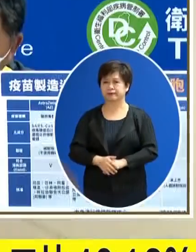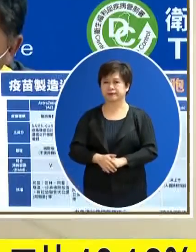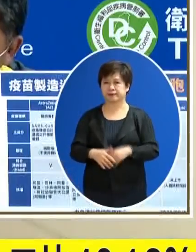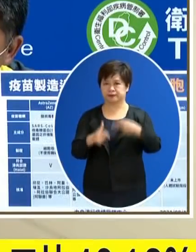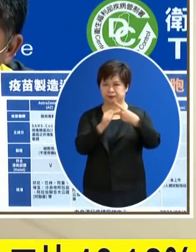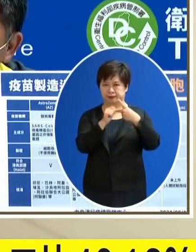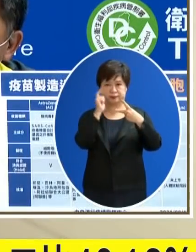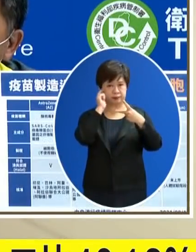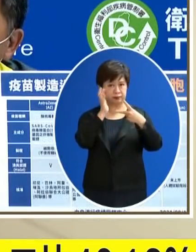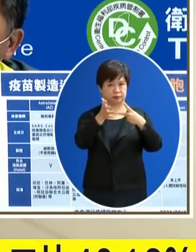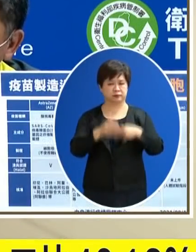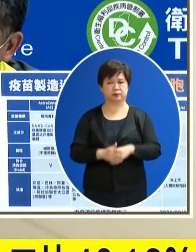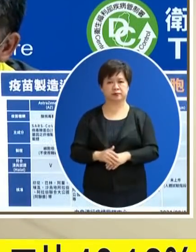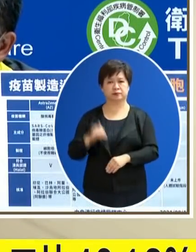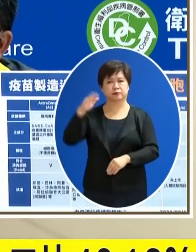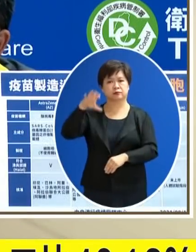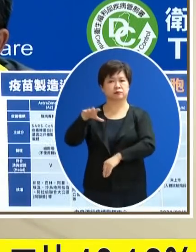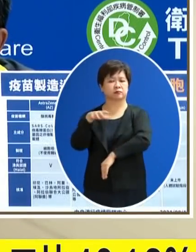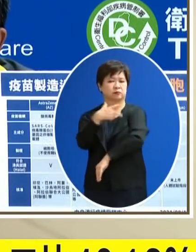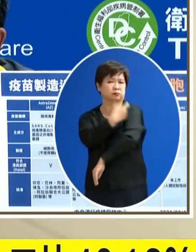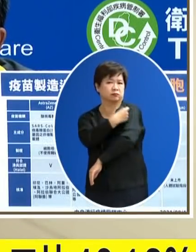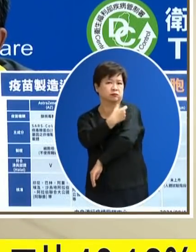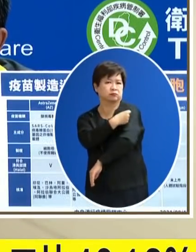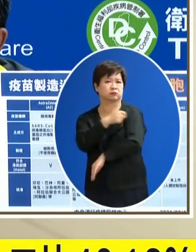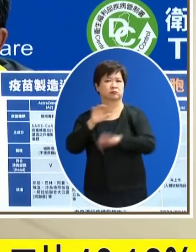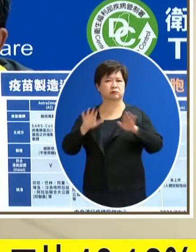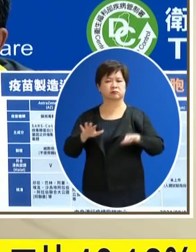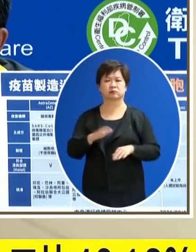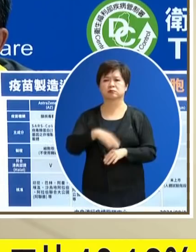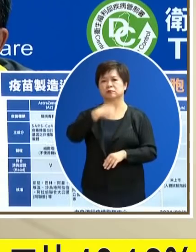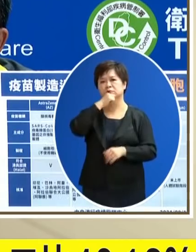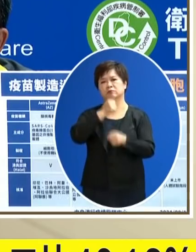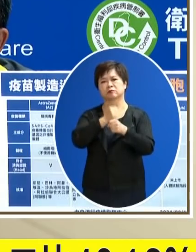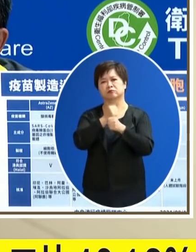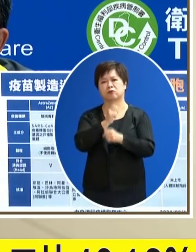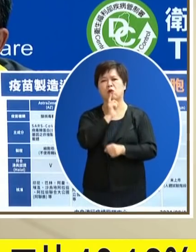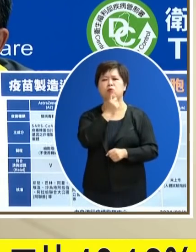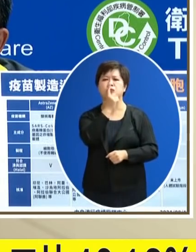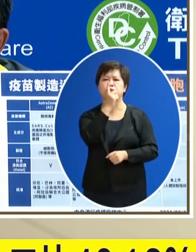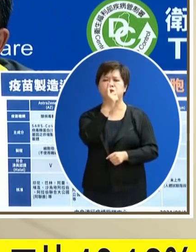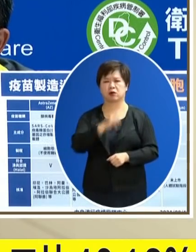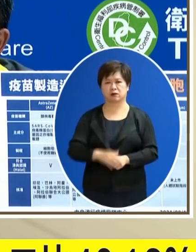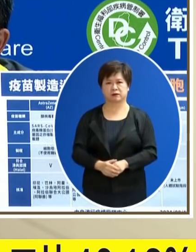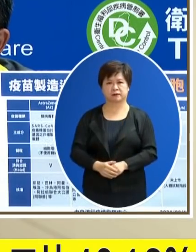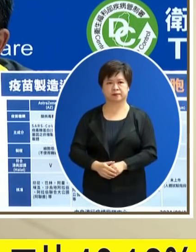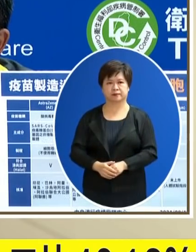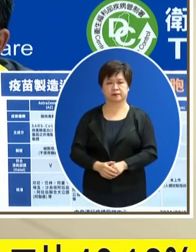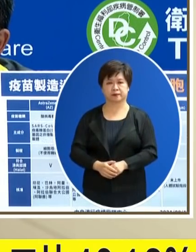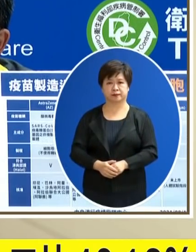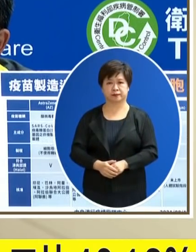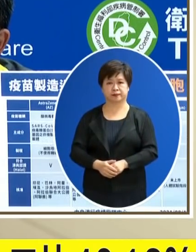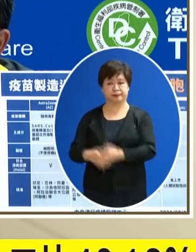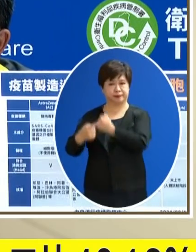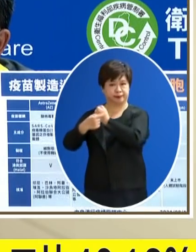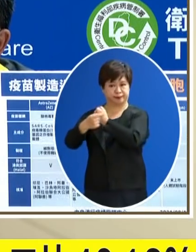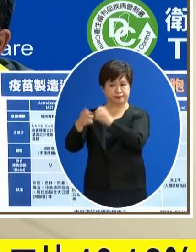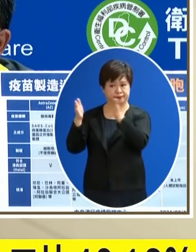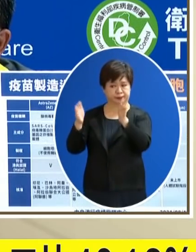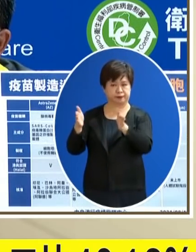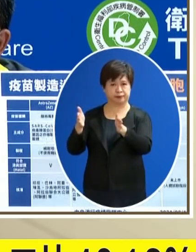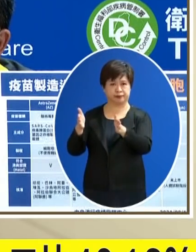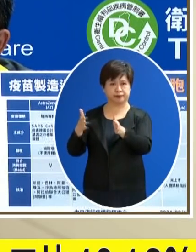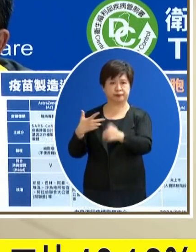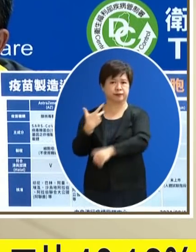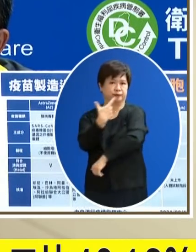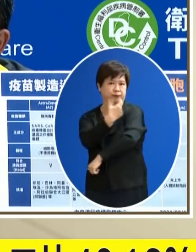说高端现在已经成为唯一的国产疫苗，那 因为第一期有学者